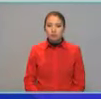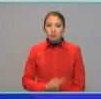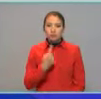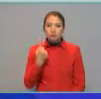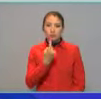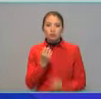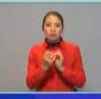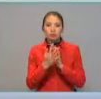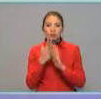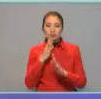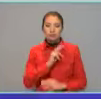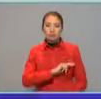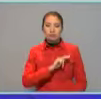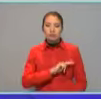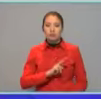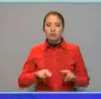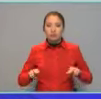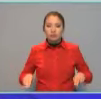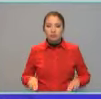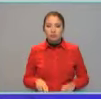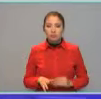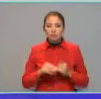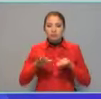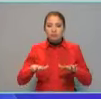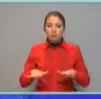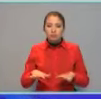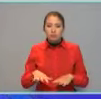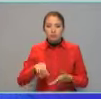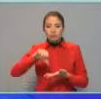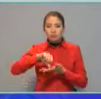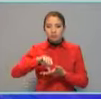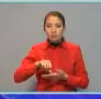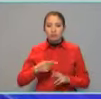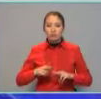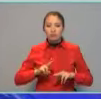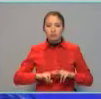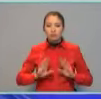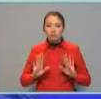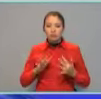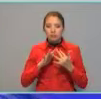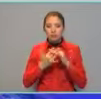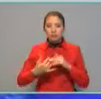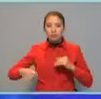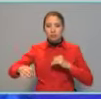билік президенттің жергілікті жердегі өкілі болғаннан кейін осы мәселелерді өте аудан